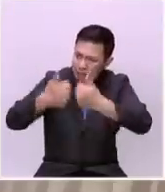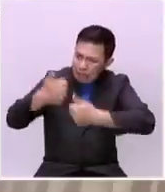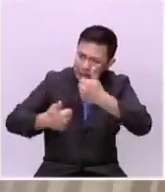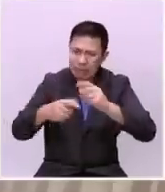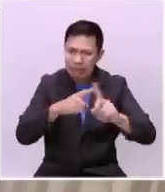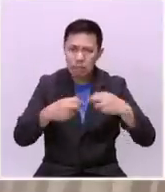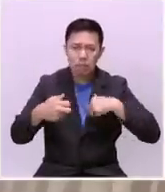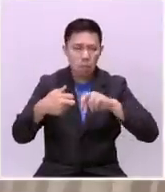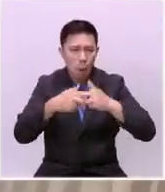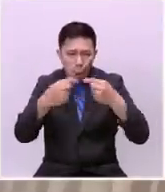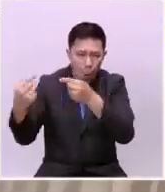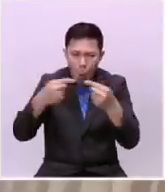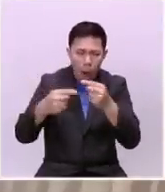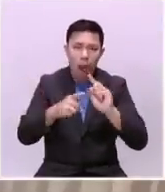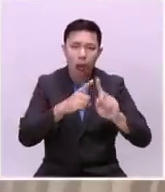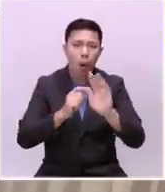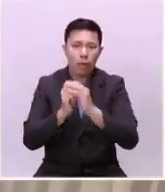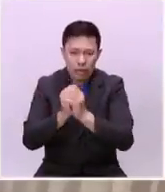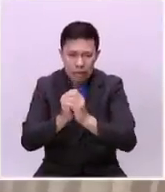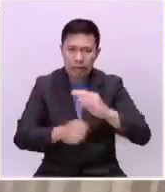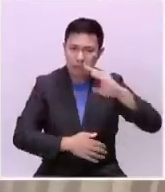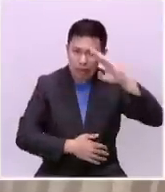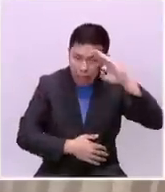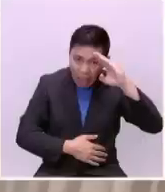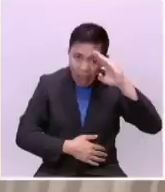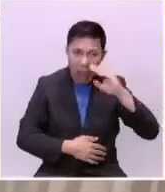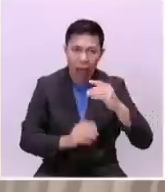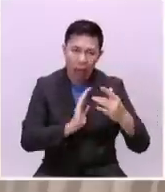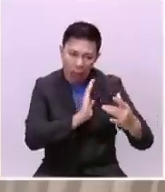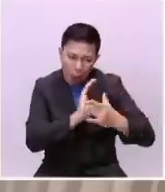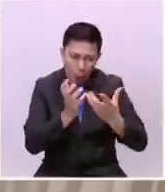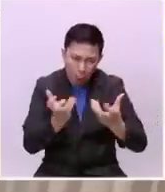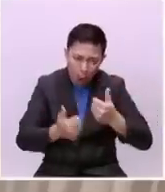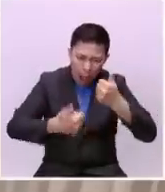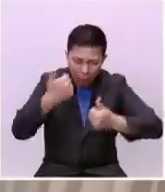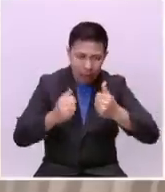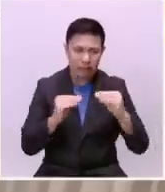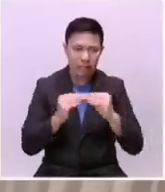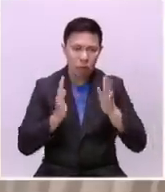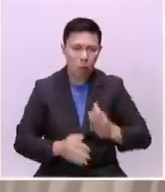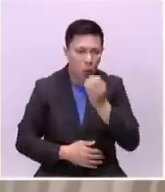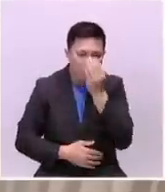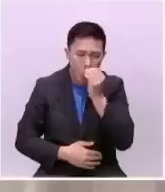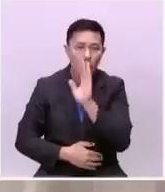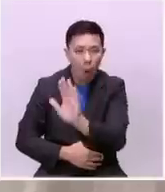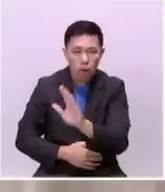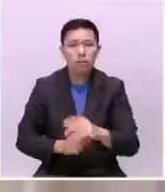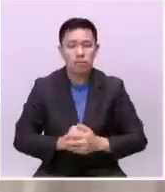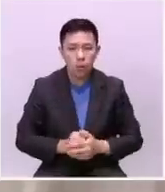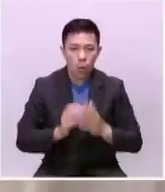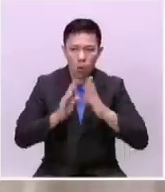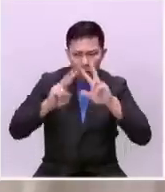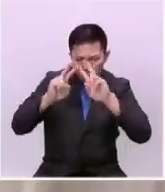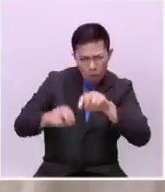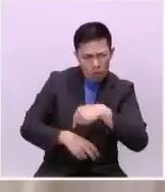ประเด็นขัดแย้งกันหลายเรื่องกับจีนเลยตั้งแต่การทหารสงครามเทคโนโลยีแล้วก็มีสิทธิมนุษยชนในฮ่องกงด้วยนักวิเคราะห์ก็เล